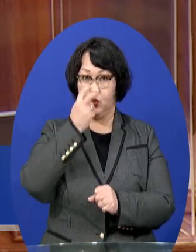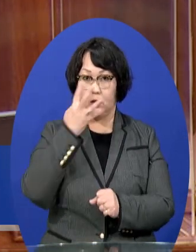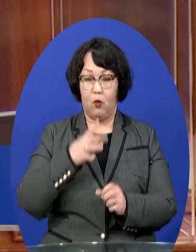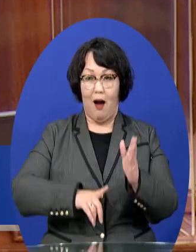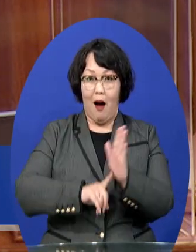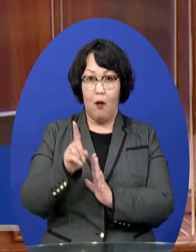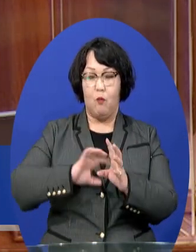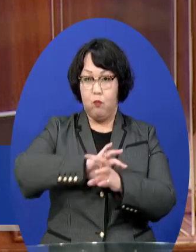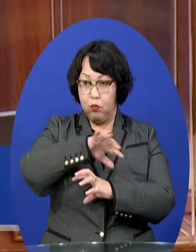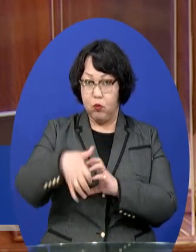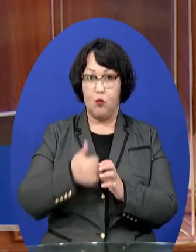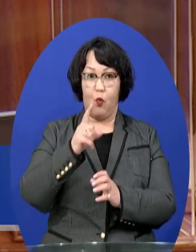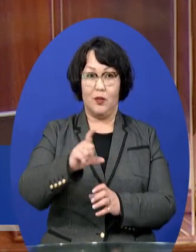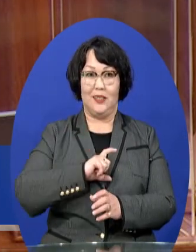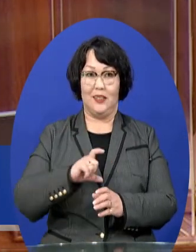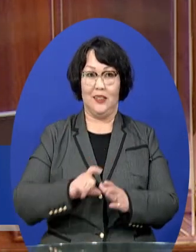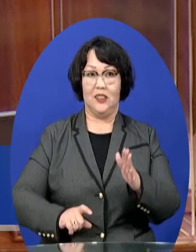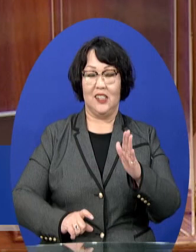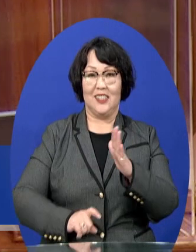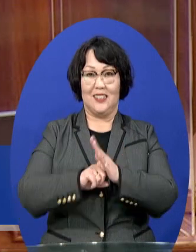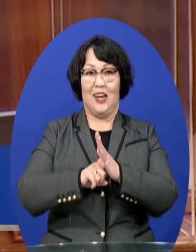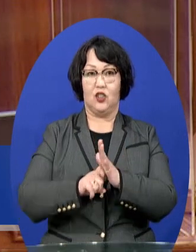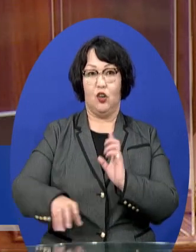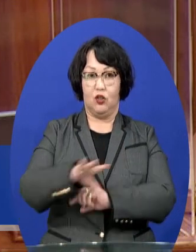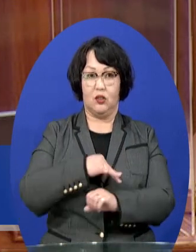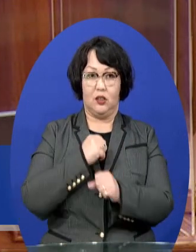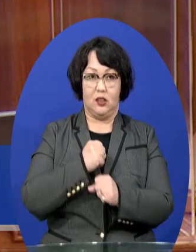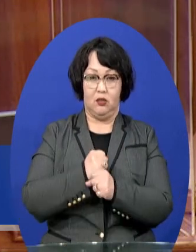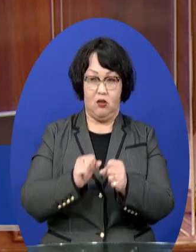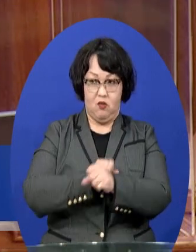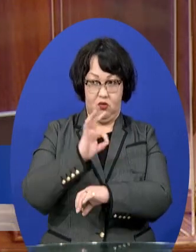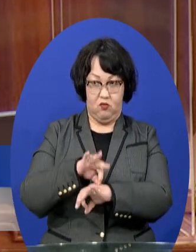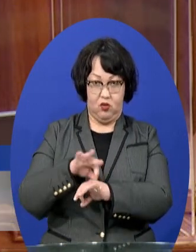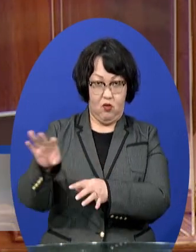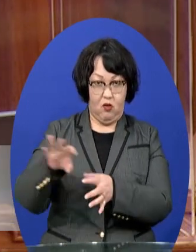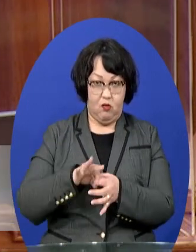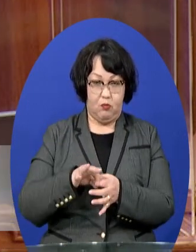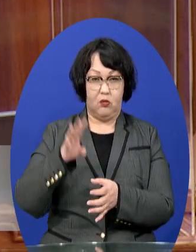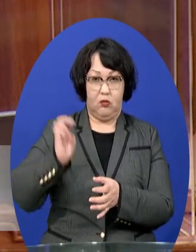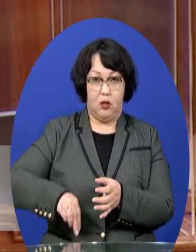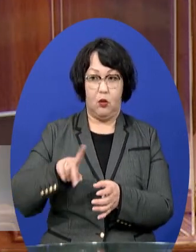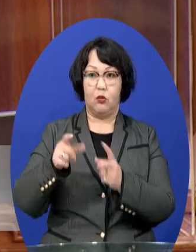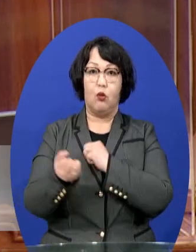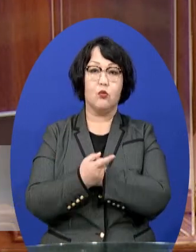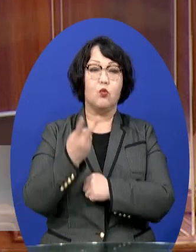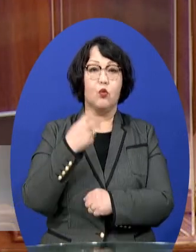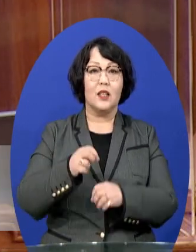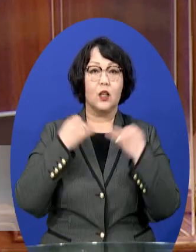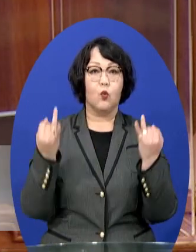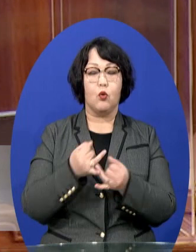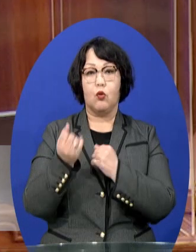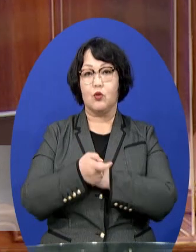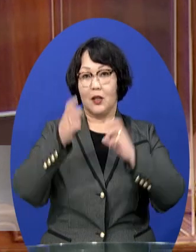нийтээрээ хүний эрхийг хязгаарласан юм орчин нөхцөл ажил явуулж байгаа. Цар тахалтаа тэмцэж байгаа. А тийм болохоор энэ онцлог үедээ бас улсын хурлаас онцгой